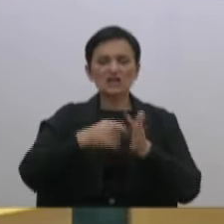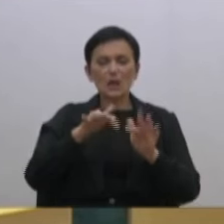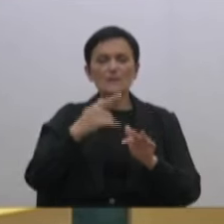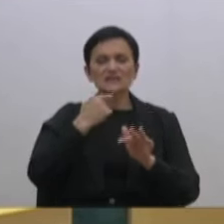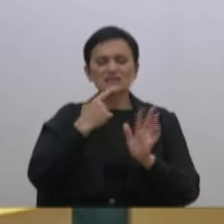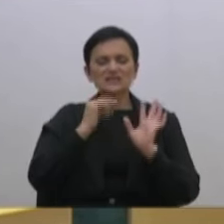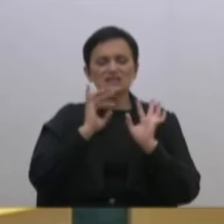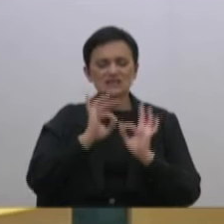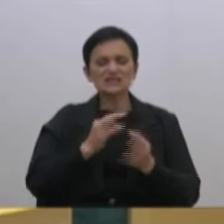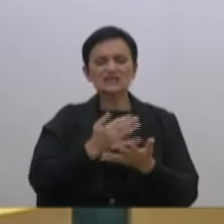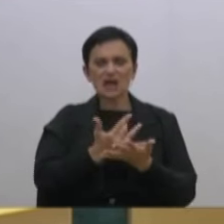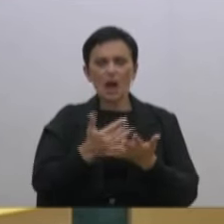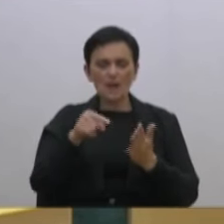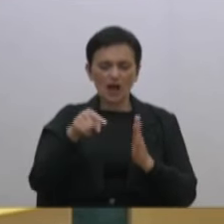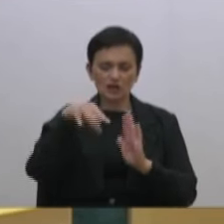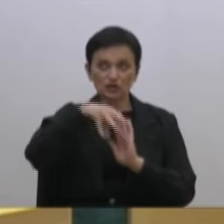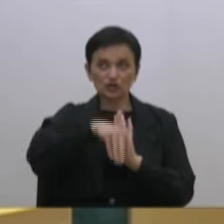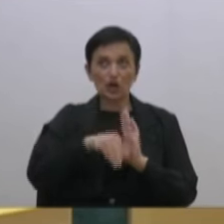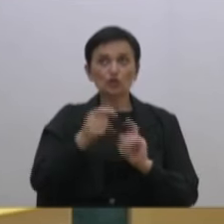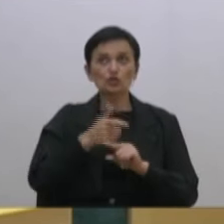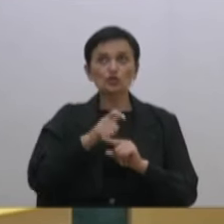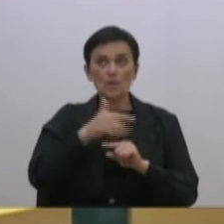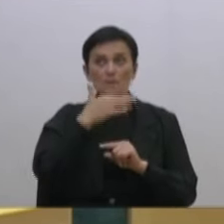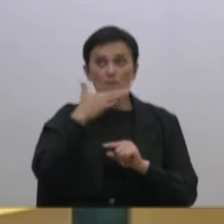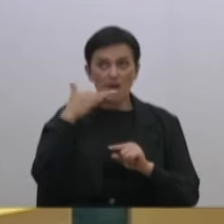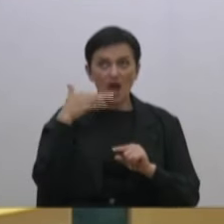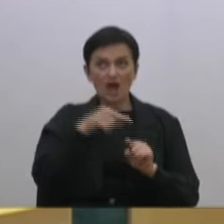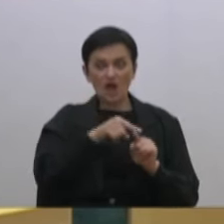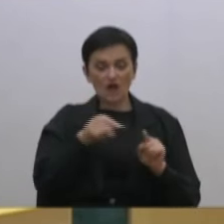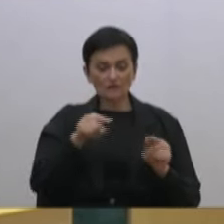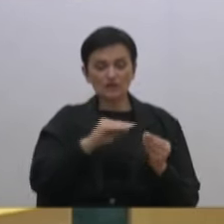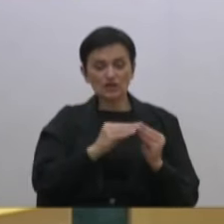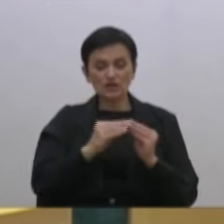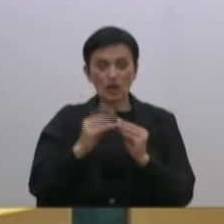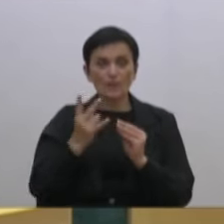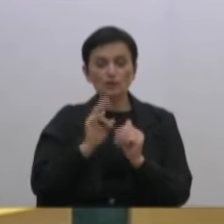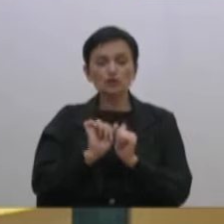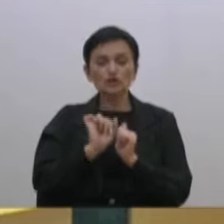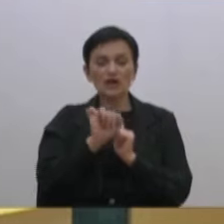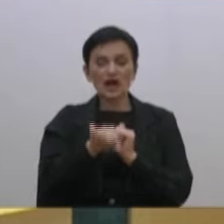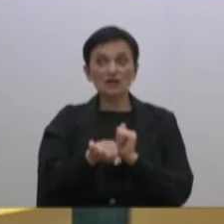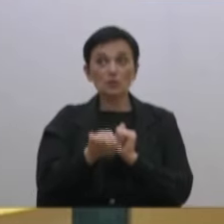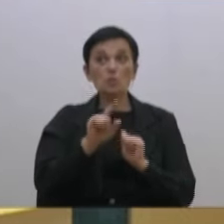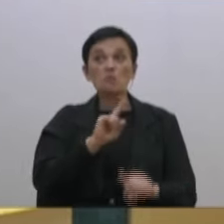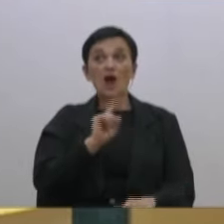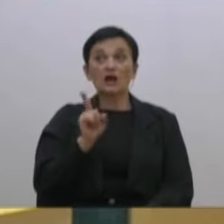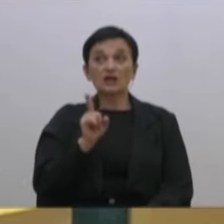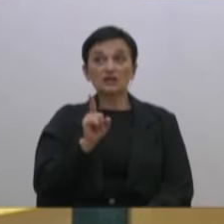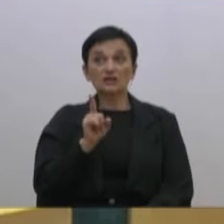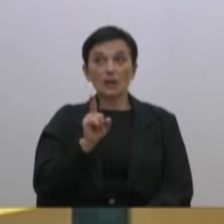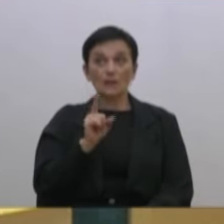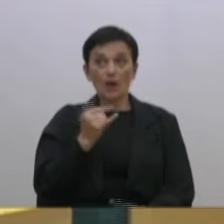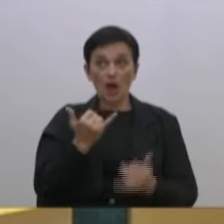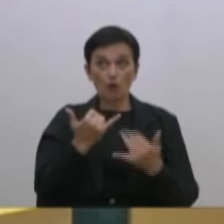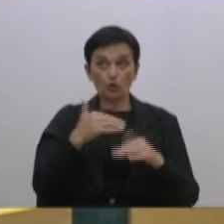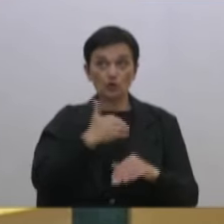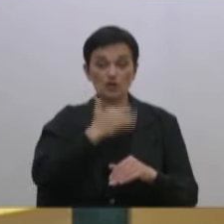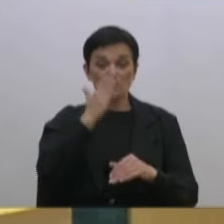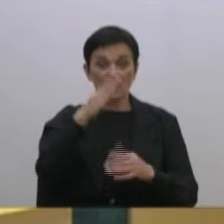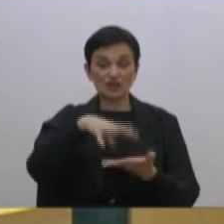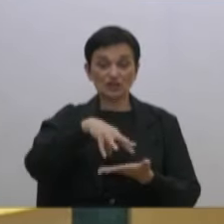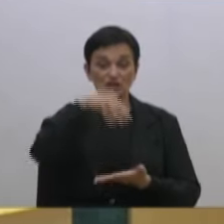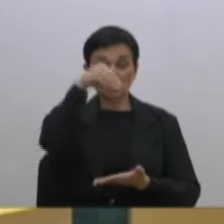სამართალში მოგეხსენებათ არის ძალიან ბევრი გამოწვევა რომელსაც ამ დროს გადალახვა ჭირდება მაგრამ ახლა უკვე იმედია რომ ესაც